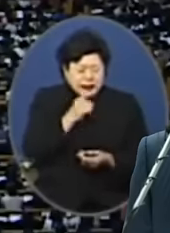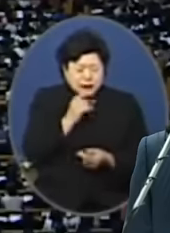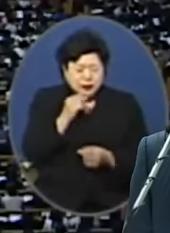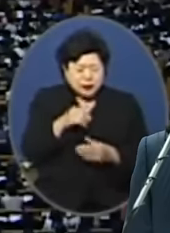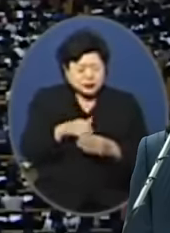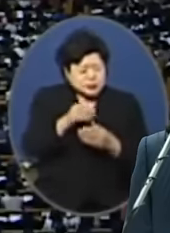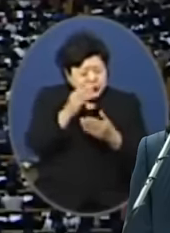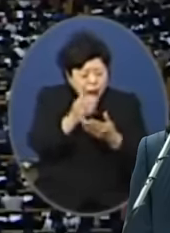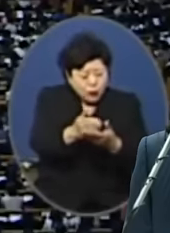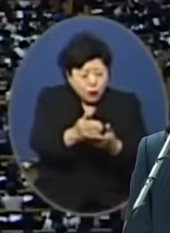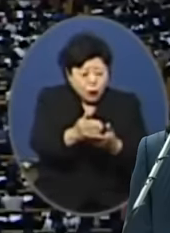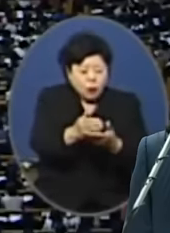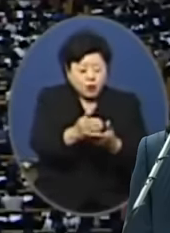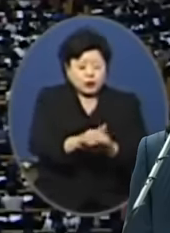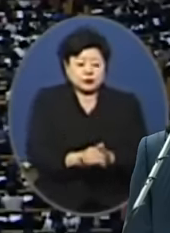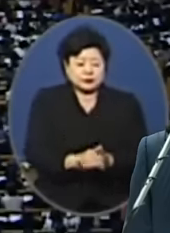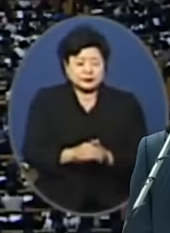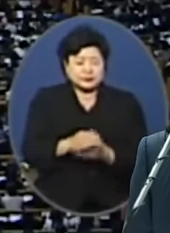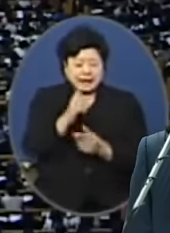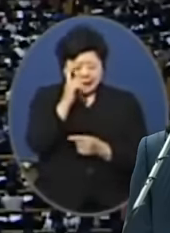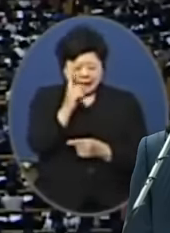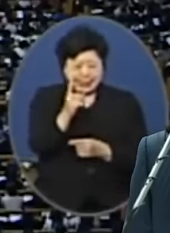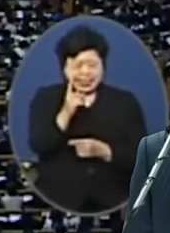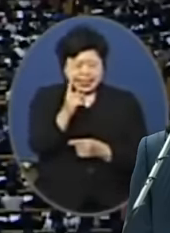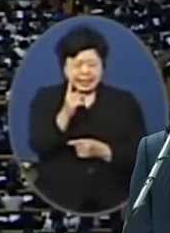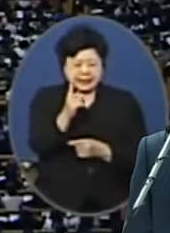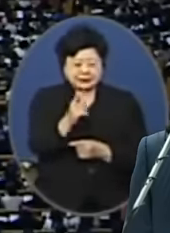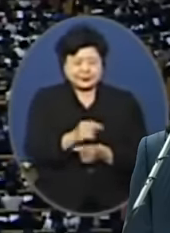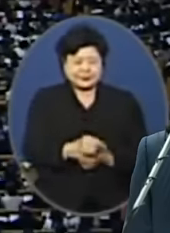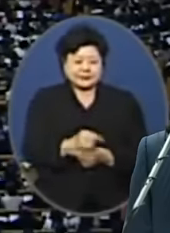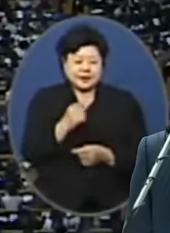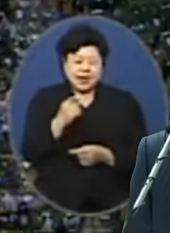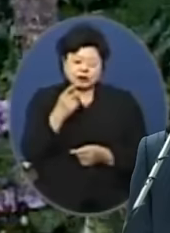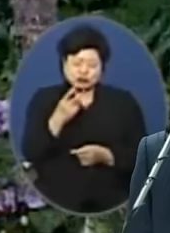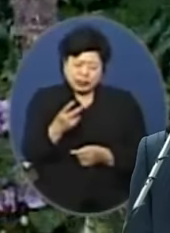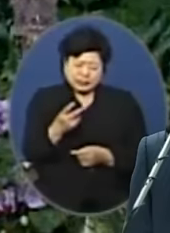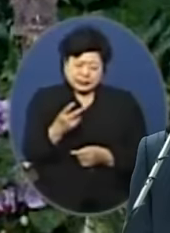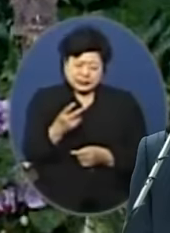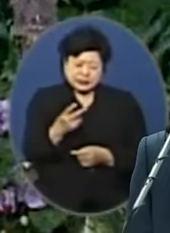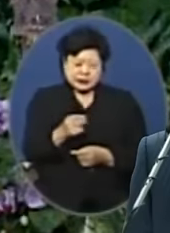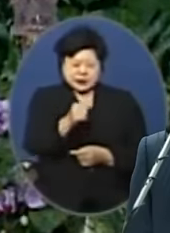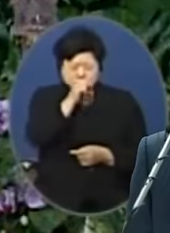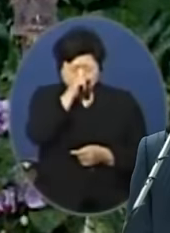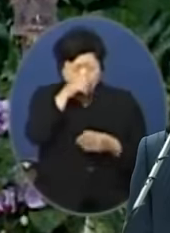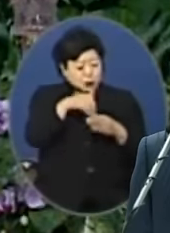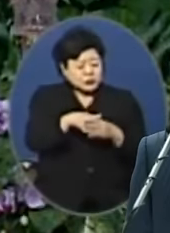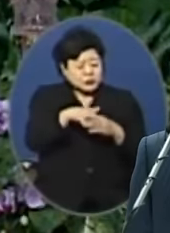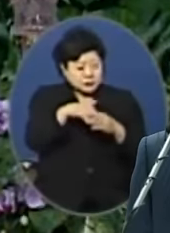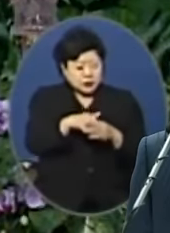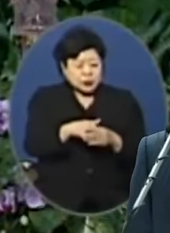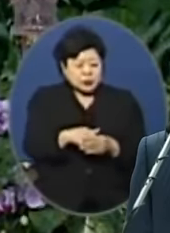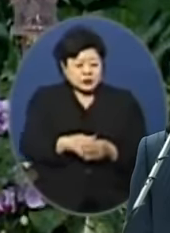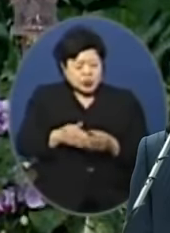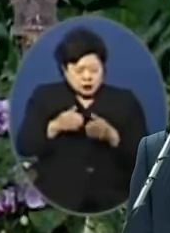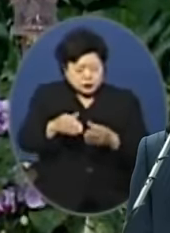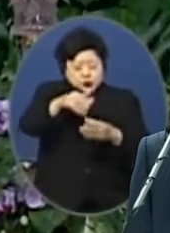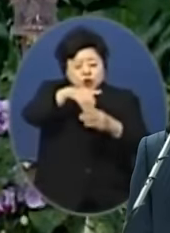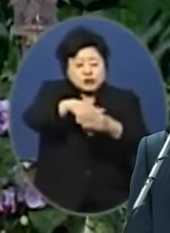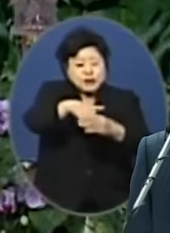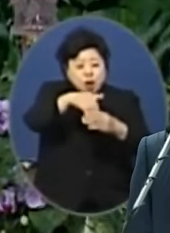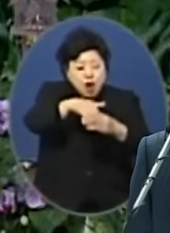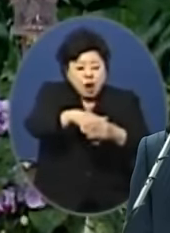심지 말고 한 가지, 한 두 가지만 심더라도 집중적으로 심어야 되는